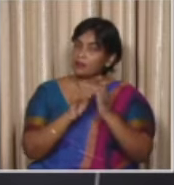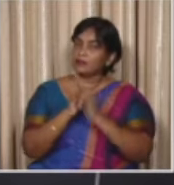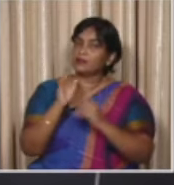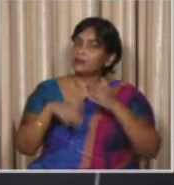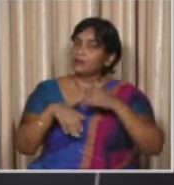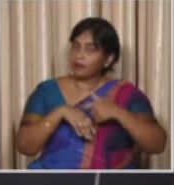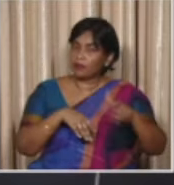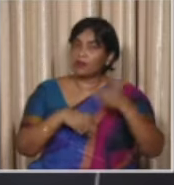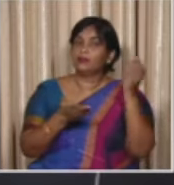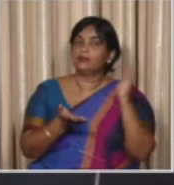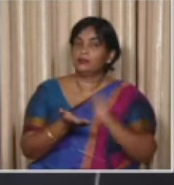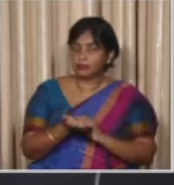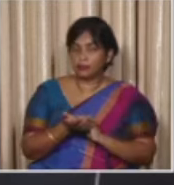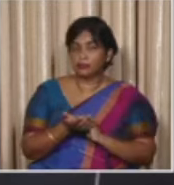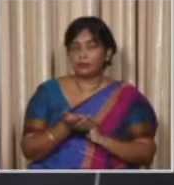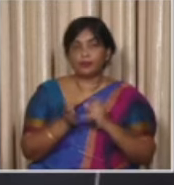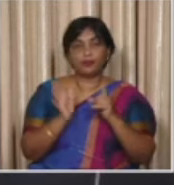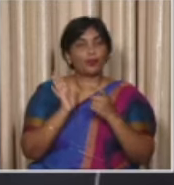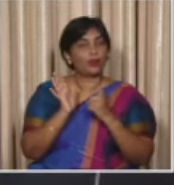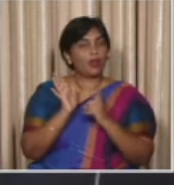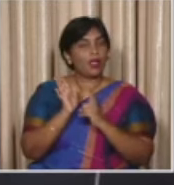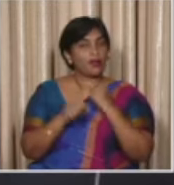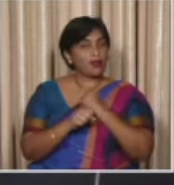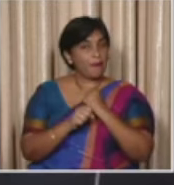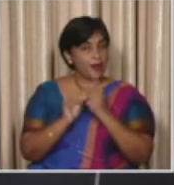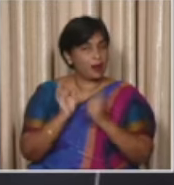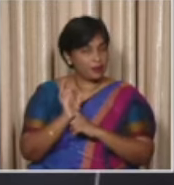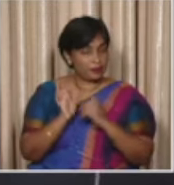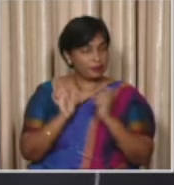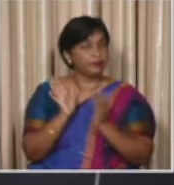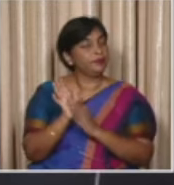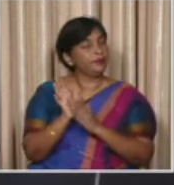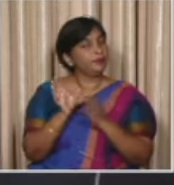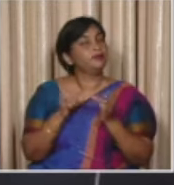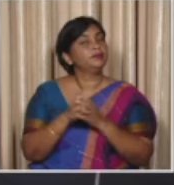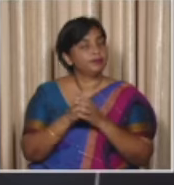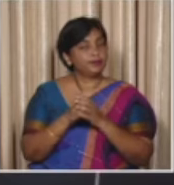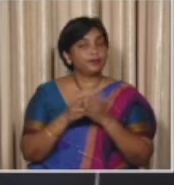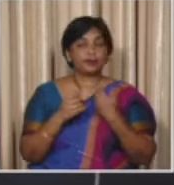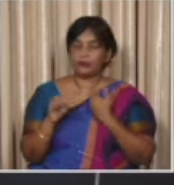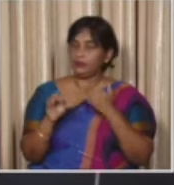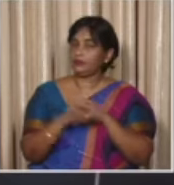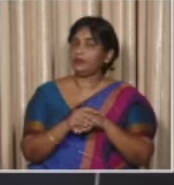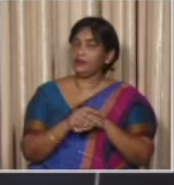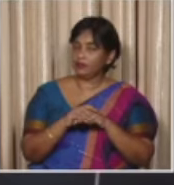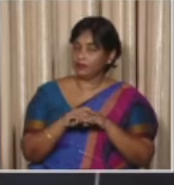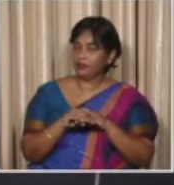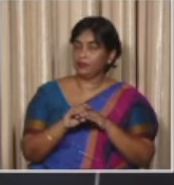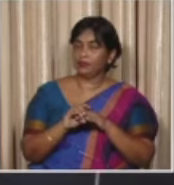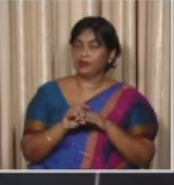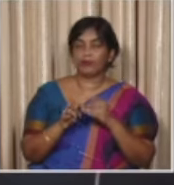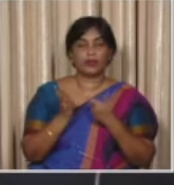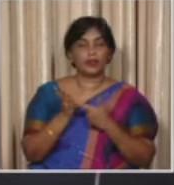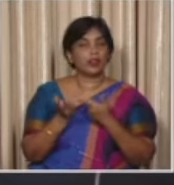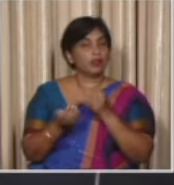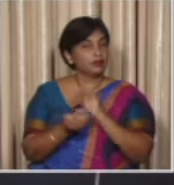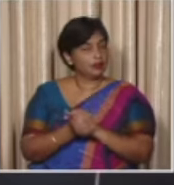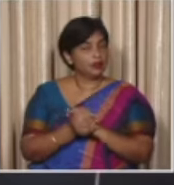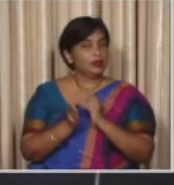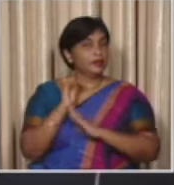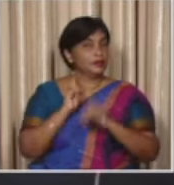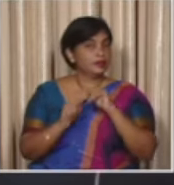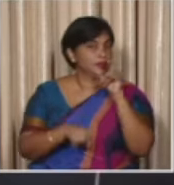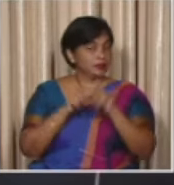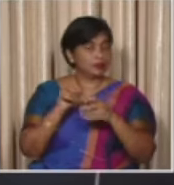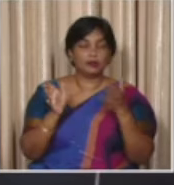ඊට පස්සේ නැවත ලොකුගේ මැතිතුමාගෙන් තිබිච්ච ඇමති අනු කමිටුවකිනුත්, ඊට පස්සේ මම පත් කරගත්ත භාණ්ඩාගාරයේ සහ අමාත්‍යංශ